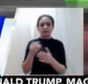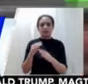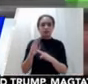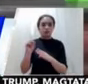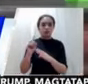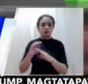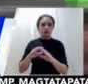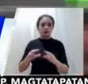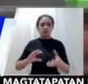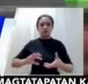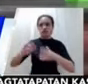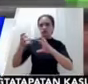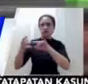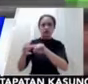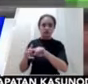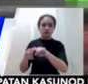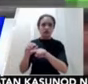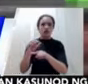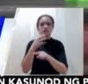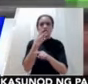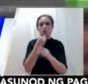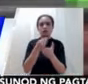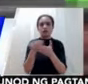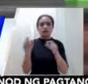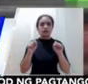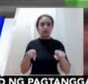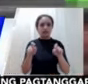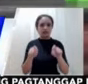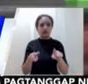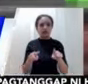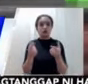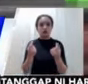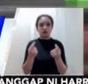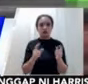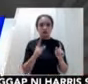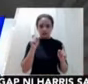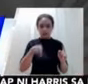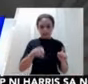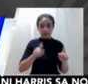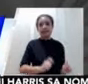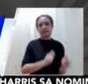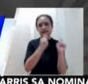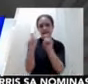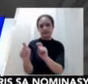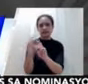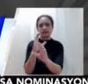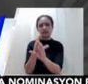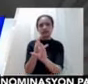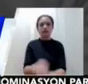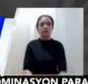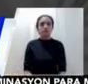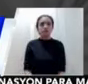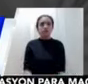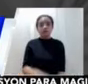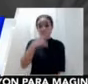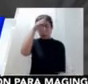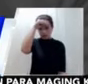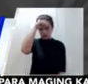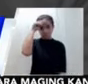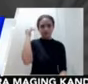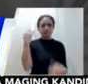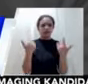liaison ng buy and sell car na itra-transfer po supposedly yung sasakyan. Arestado ang lalaking ito na siyang